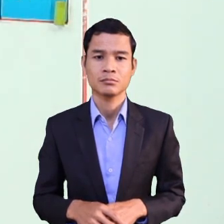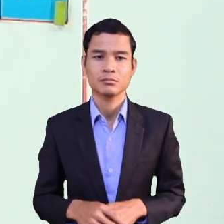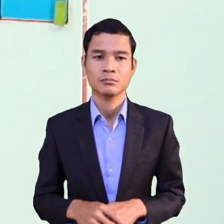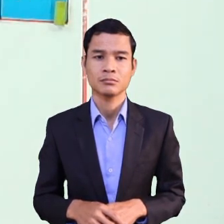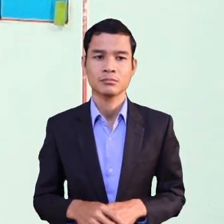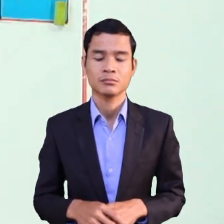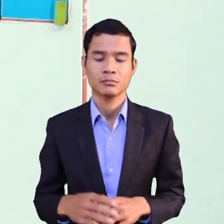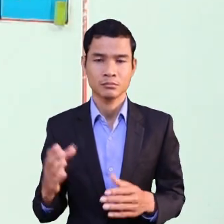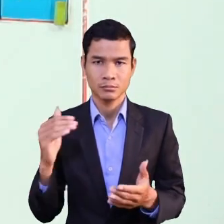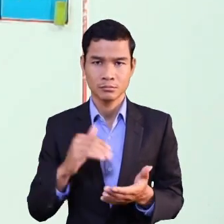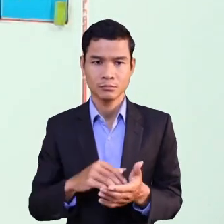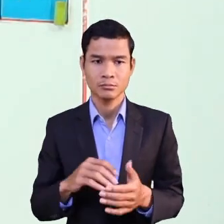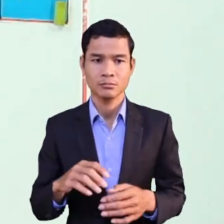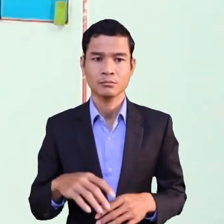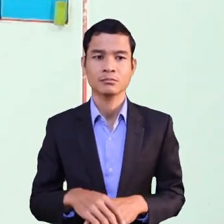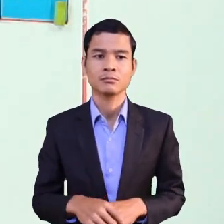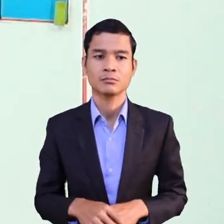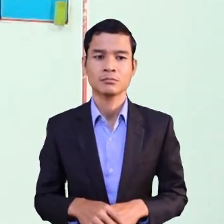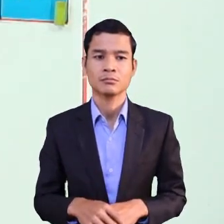ម្ដងទៀតកូន